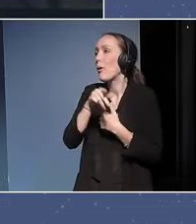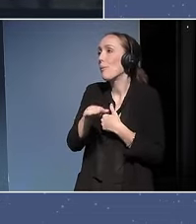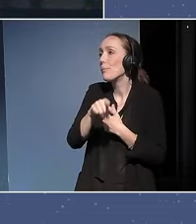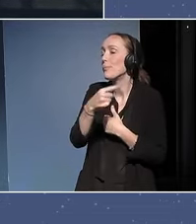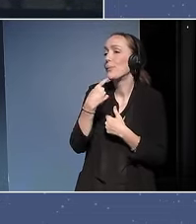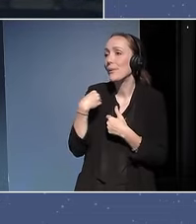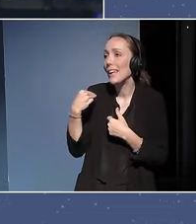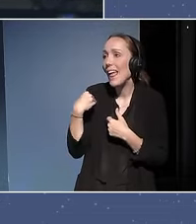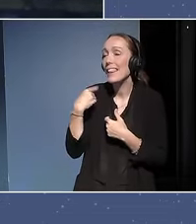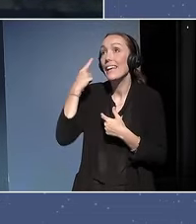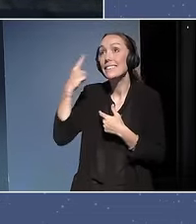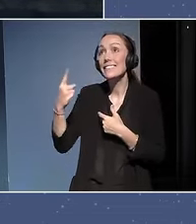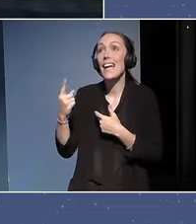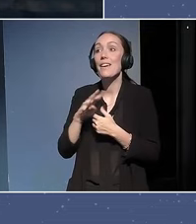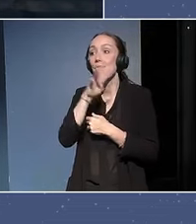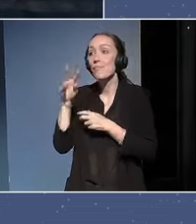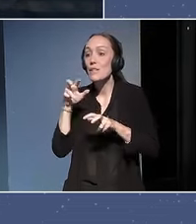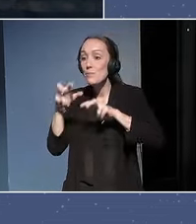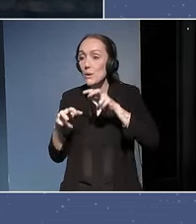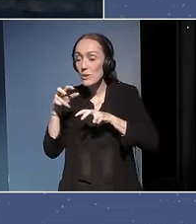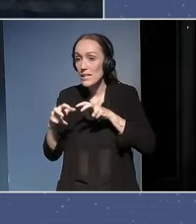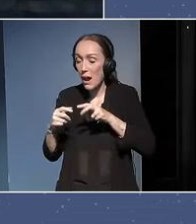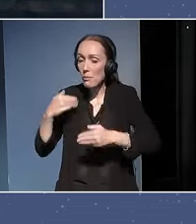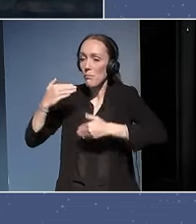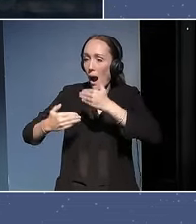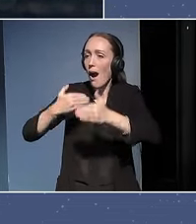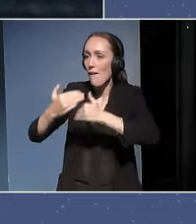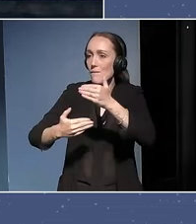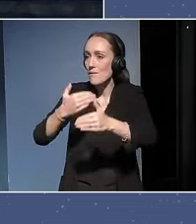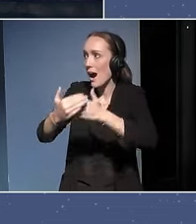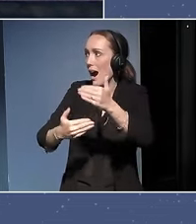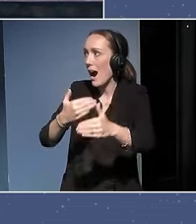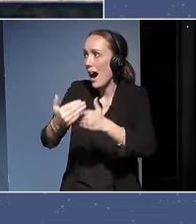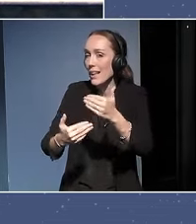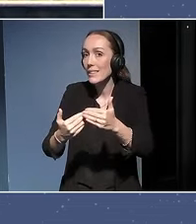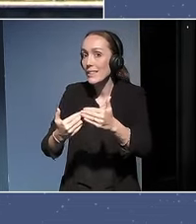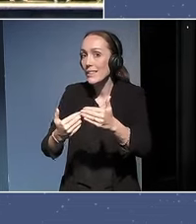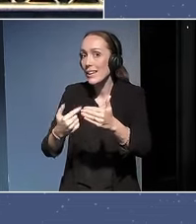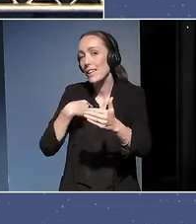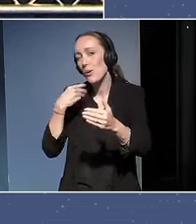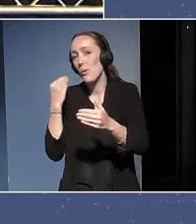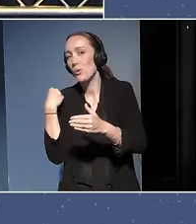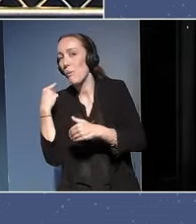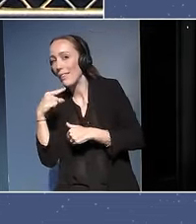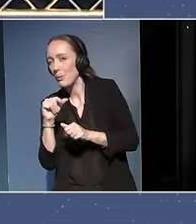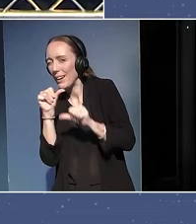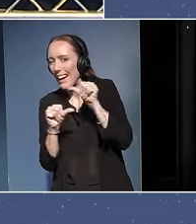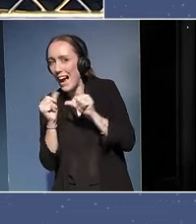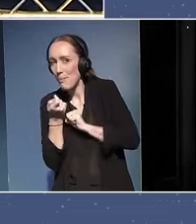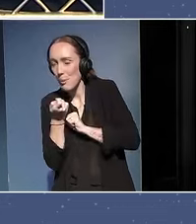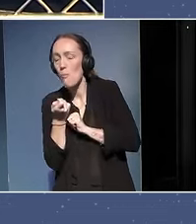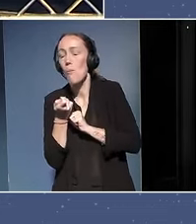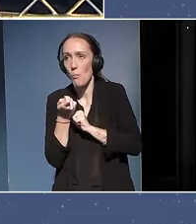andati avanti nella loro evoluzione Innanzitutto posso estendere la tua domanda come sarebbero di